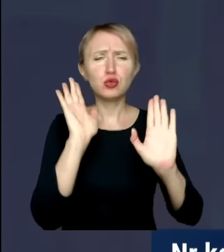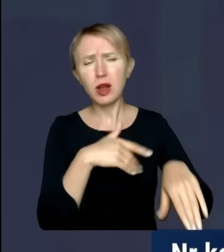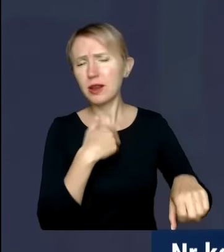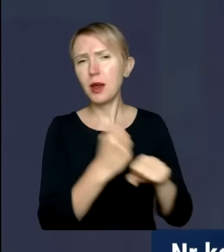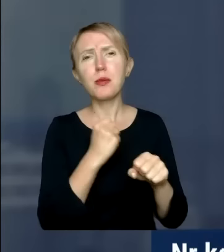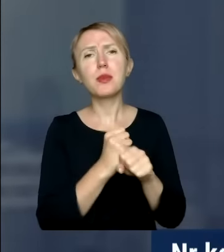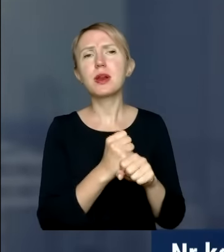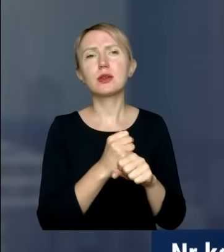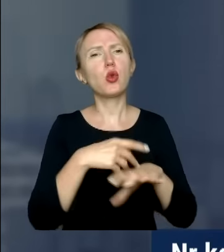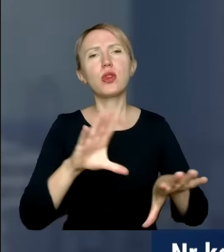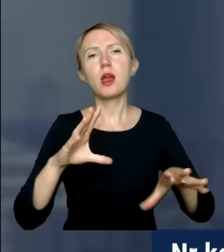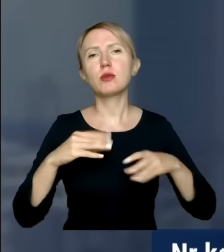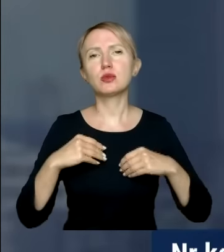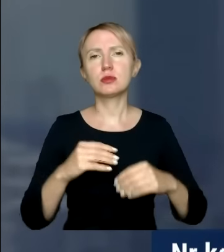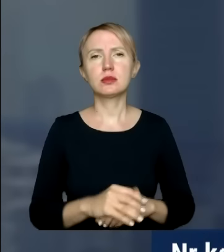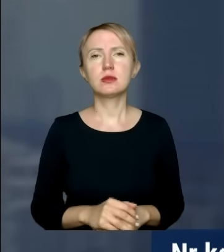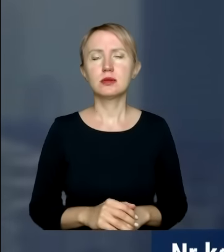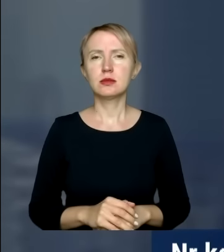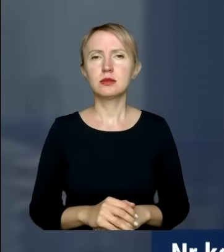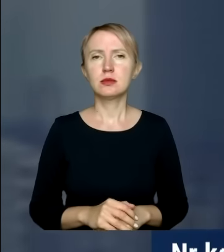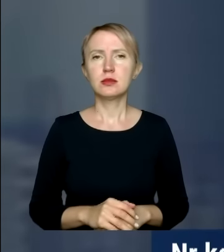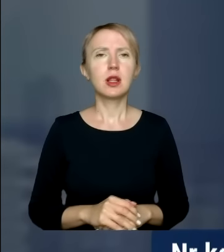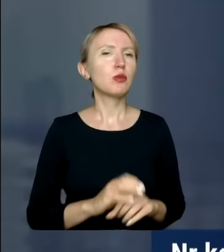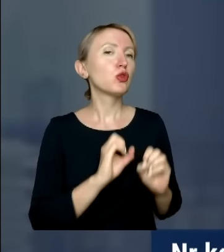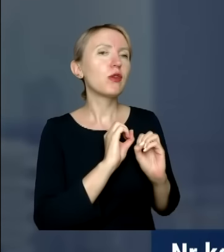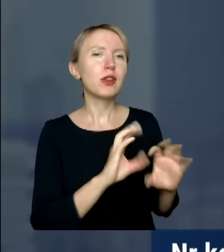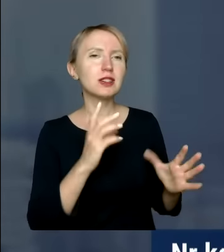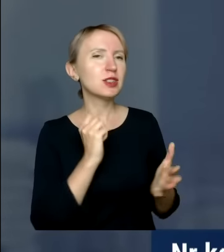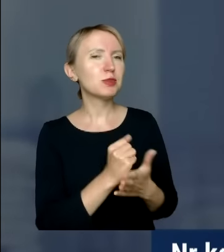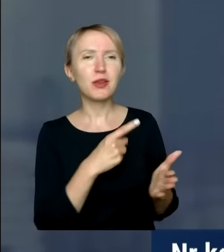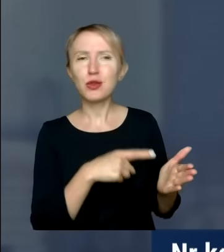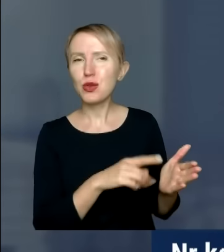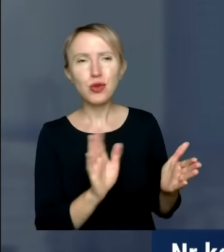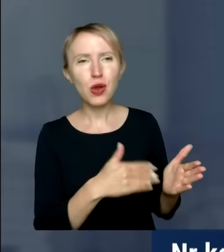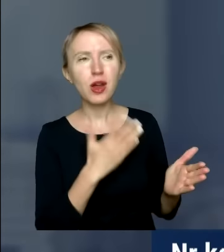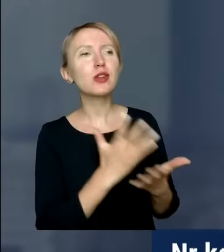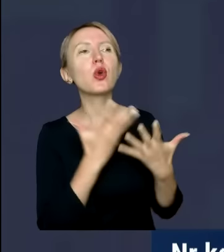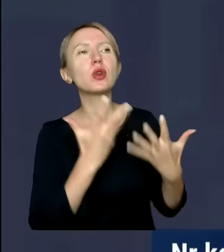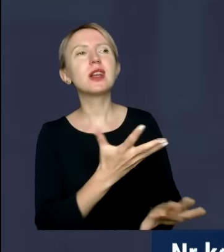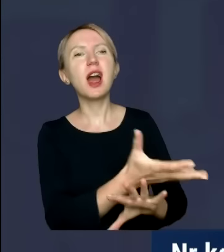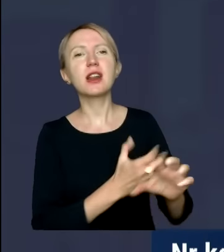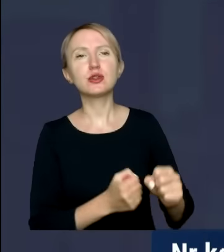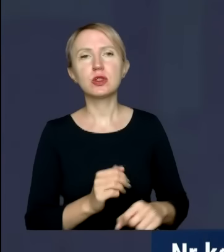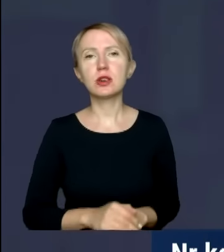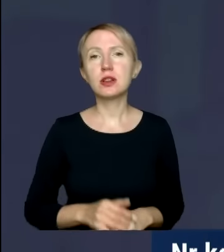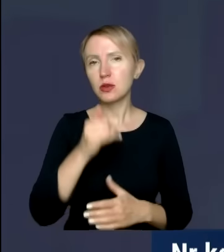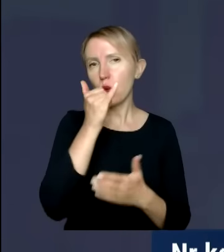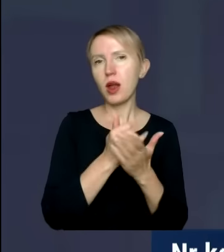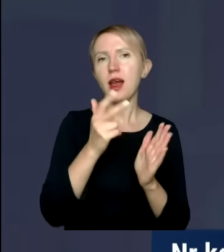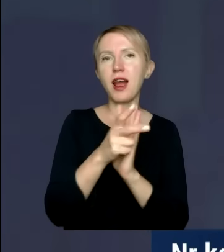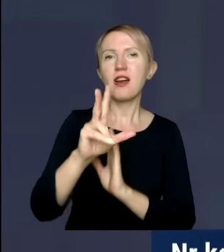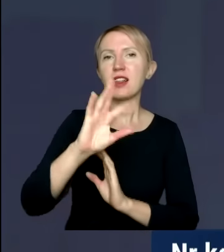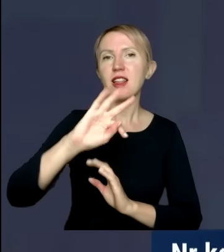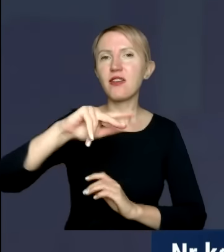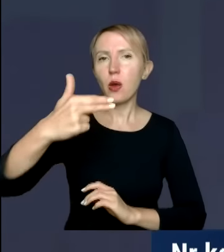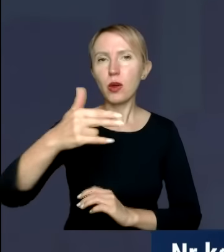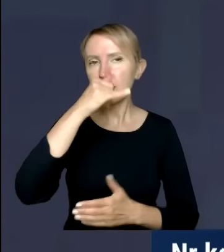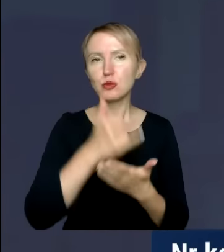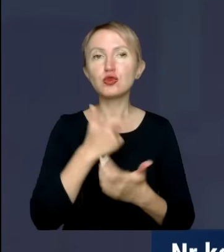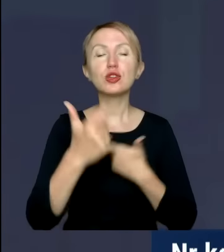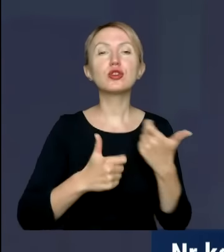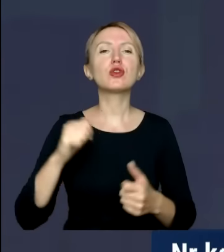przyjmiemy ale tego wyjaśnienie sprawy tylko pokazów tego się nie dało zrobić przy kamerze TVNu tam trzeba było poczekać